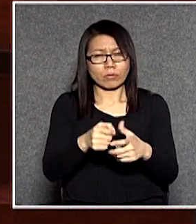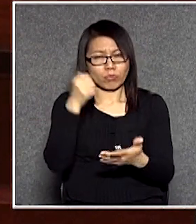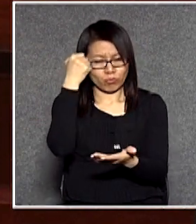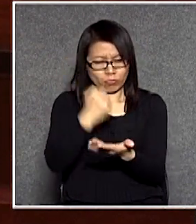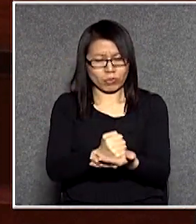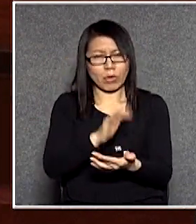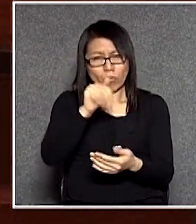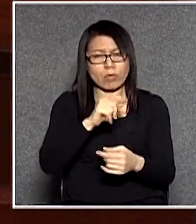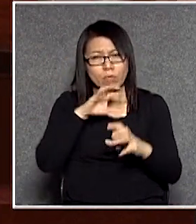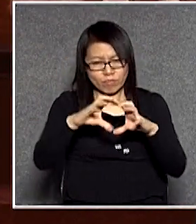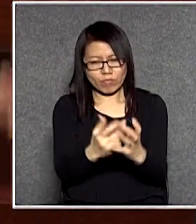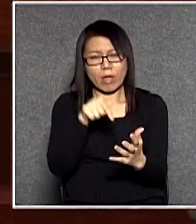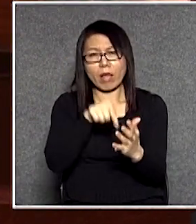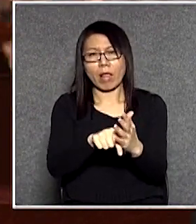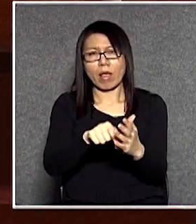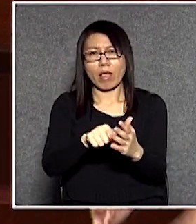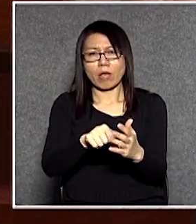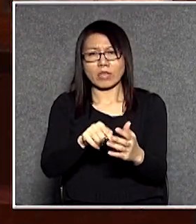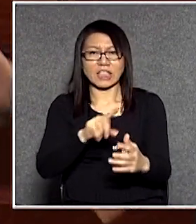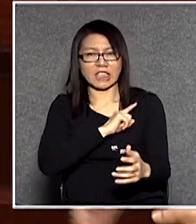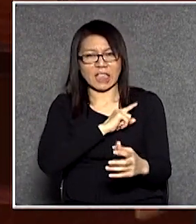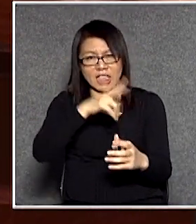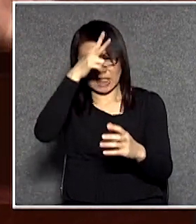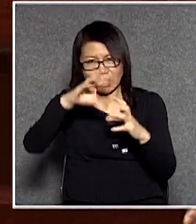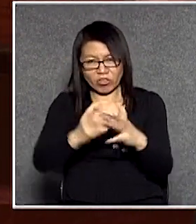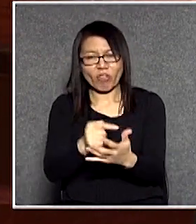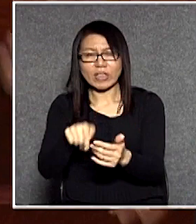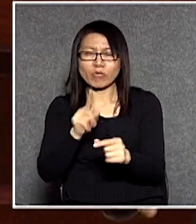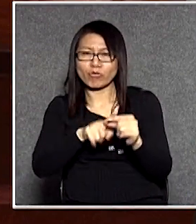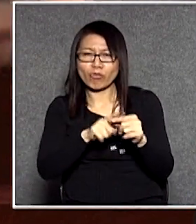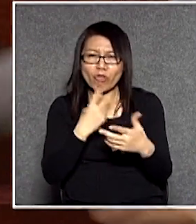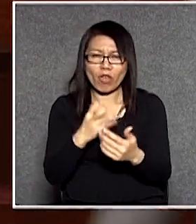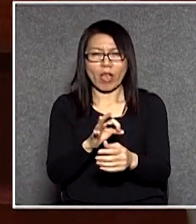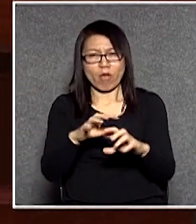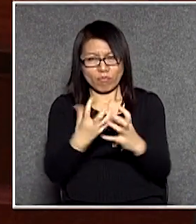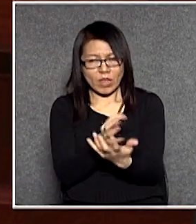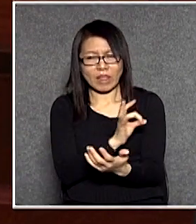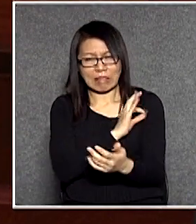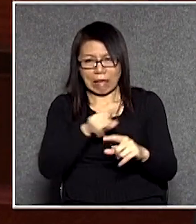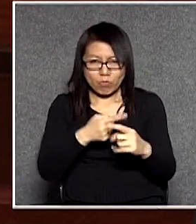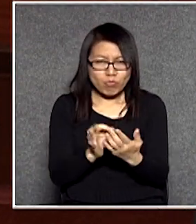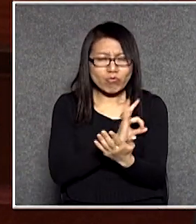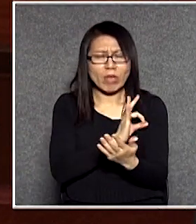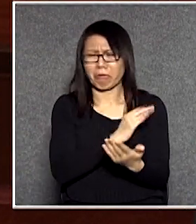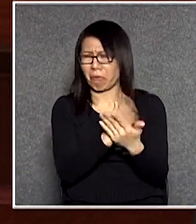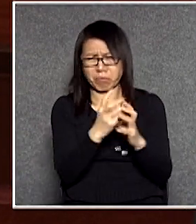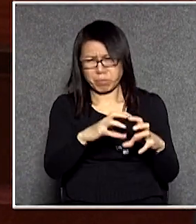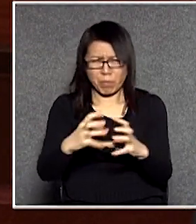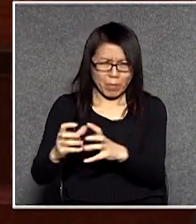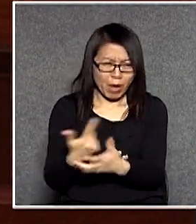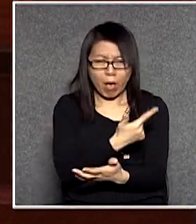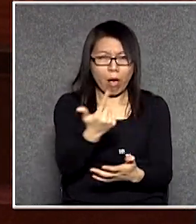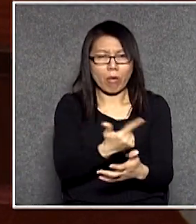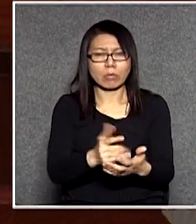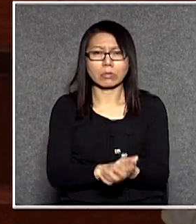一個結構，另外佢黨又有咩中央委員會，又咩會員大會、黨員大會，又一個結構，係嘛？喂，